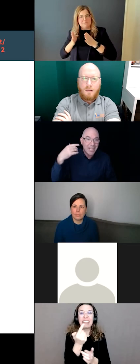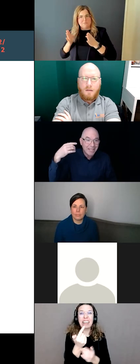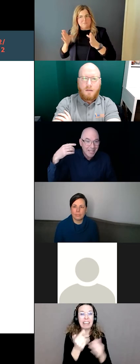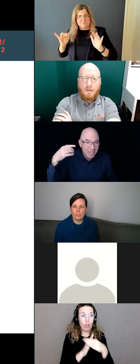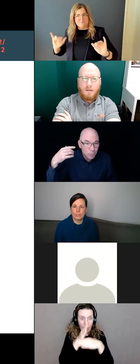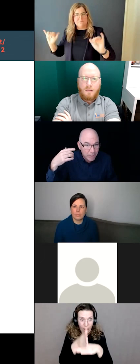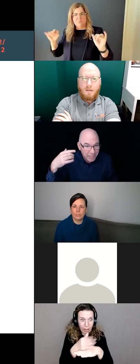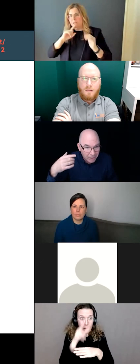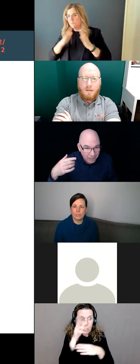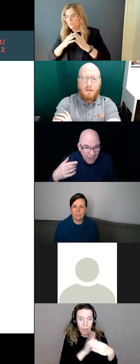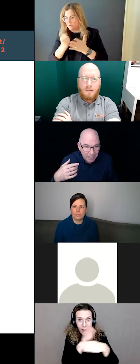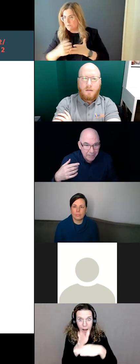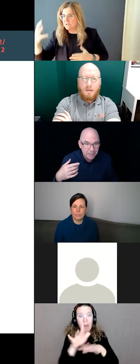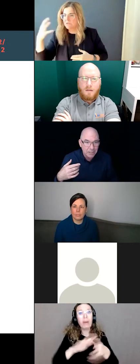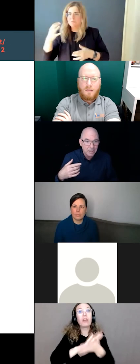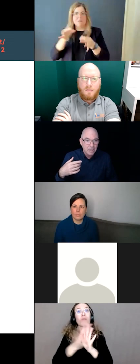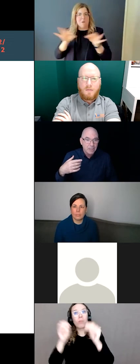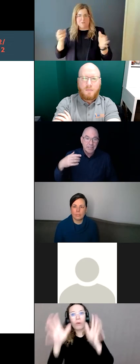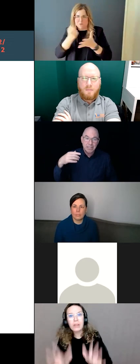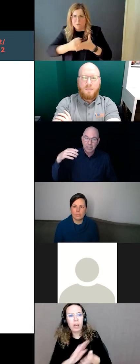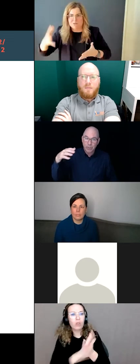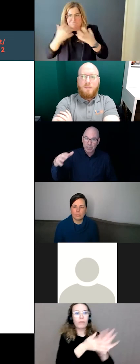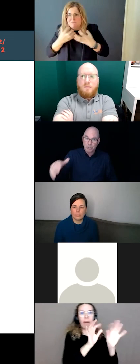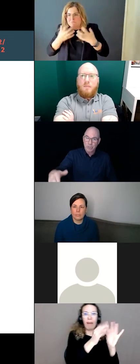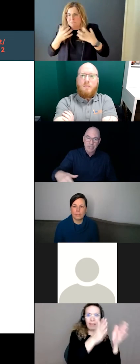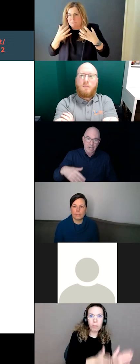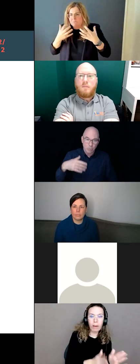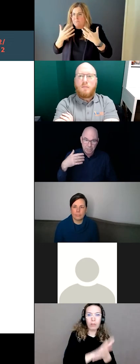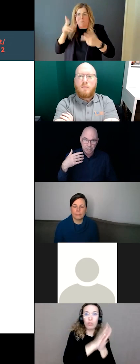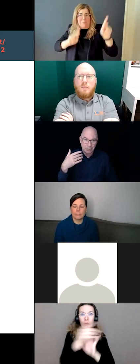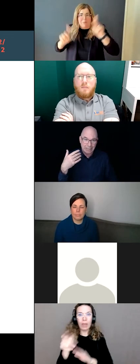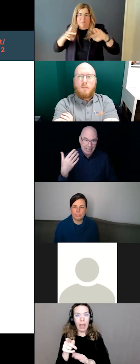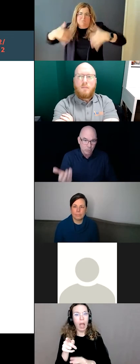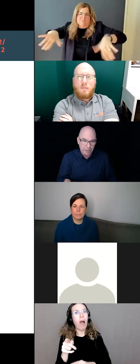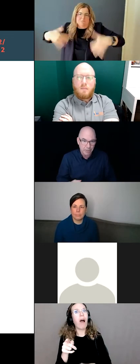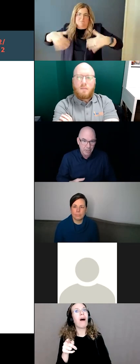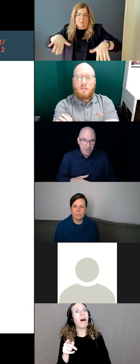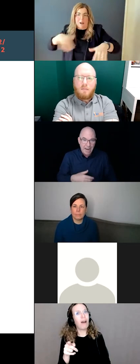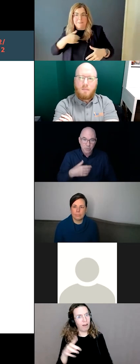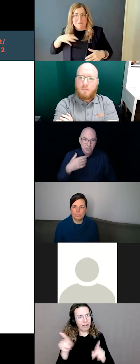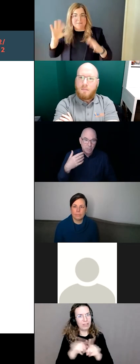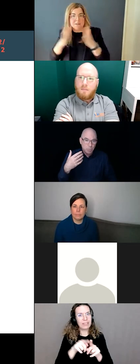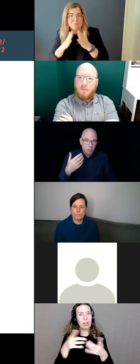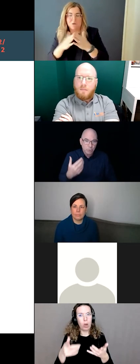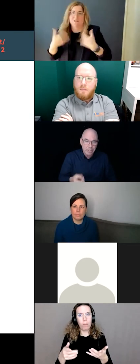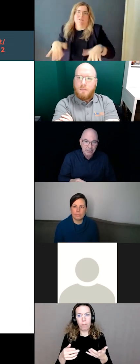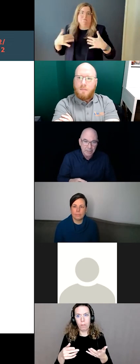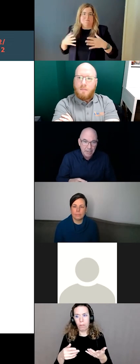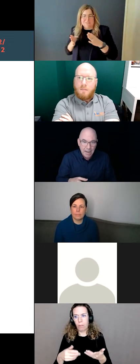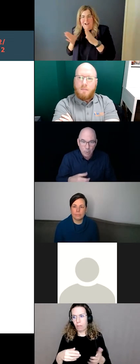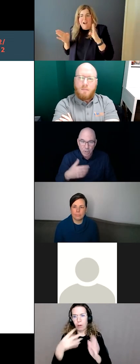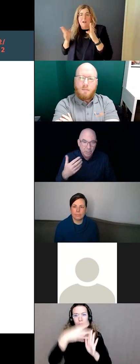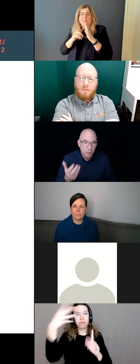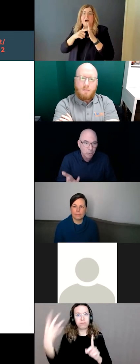pour devenir interprète, là, vous réalisez que ça, c'est une communauté qui est riche, une langue qui est